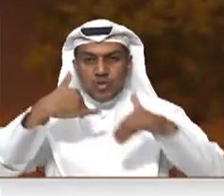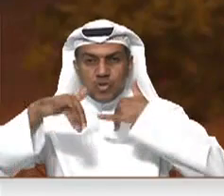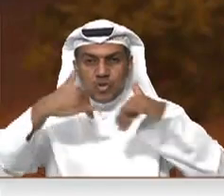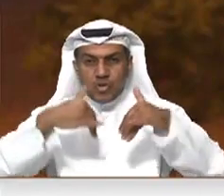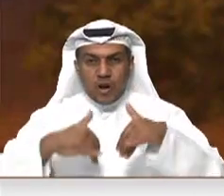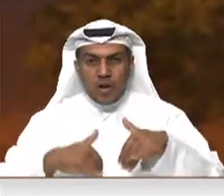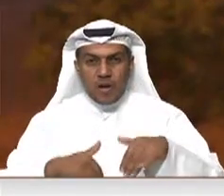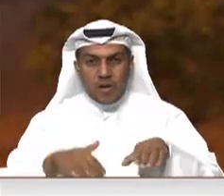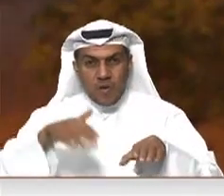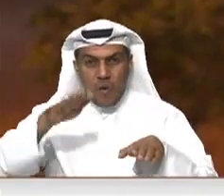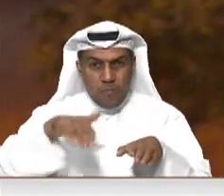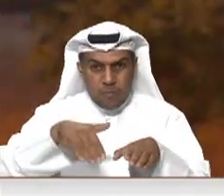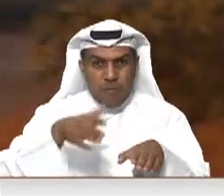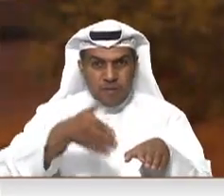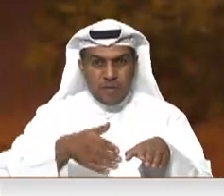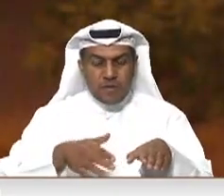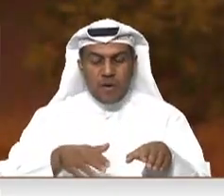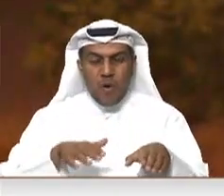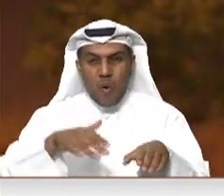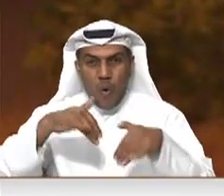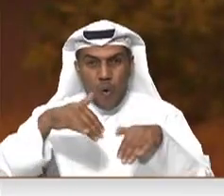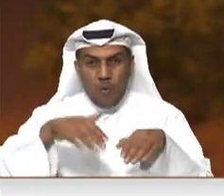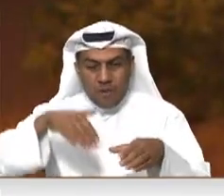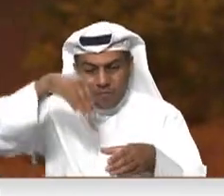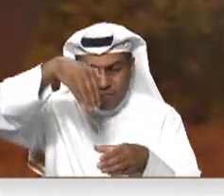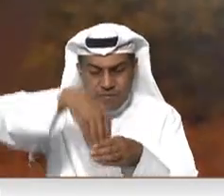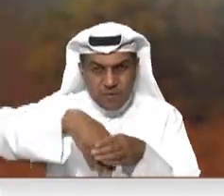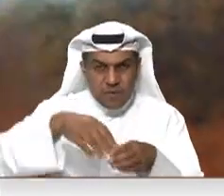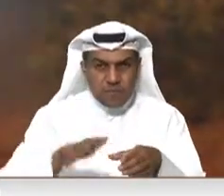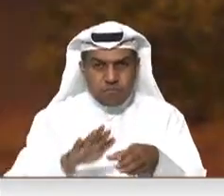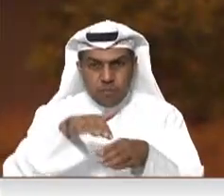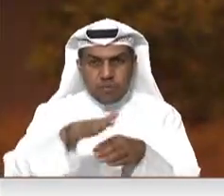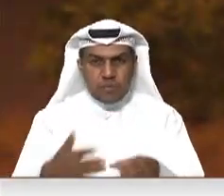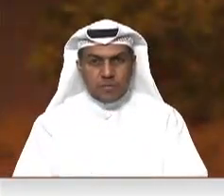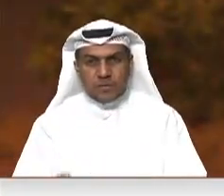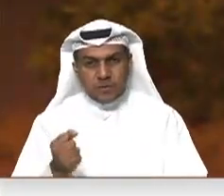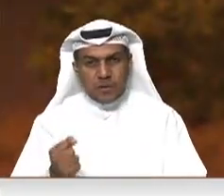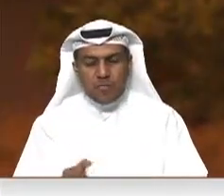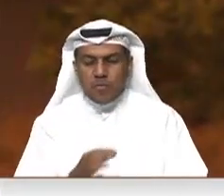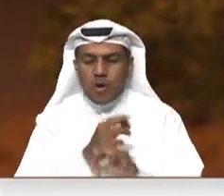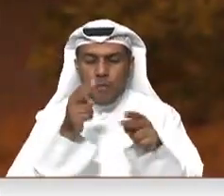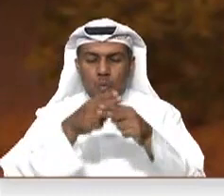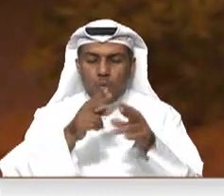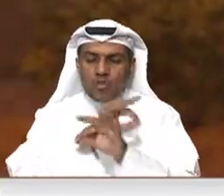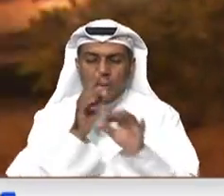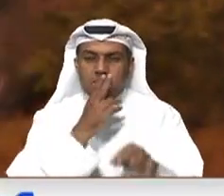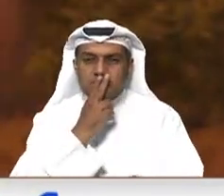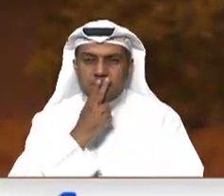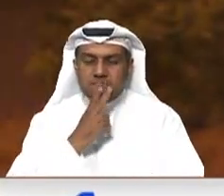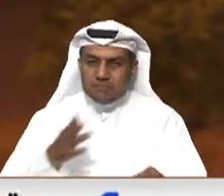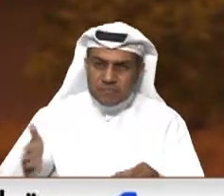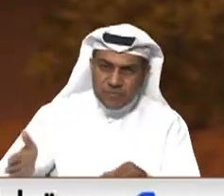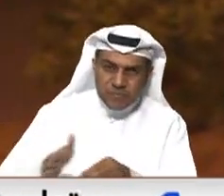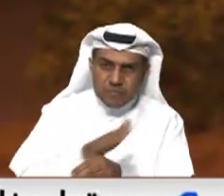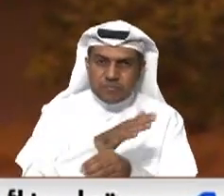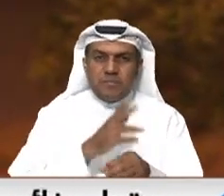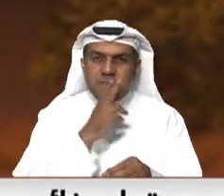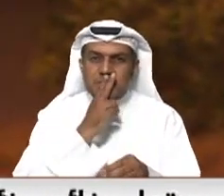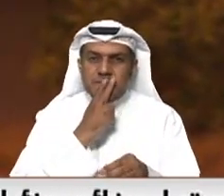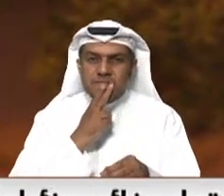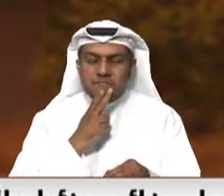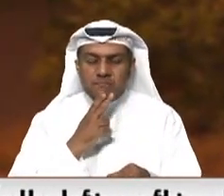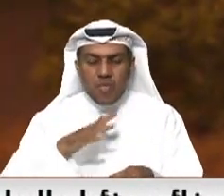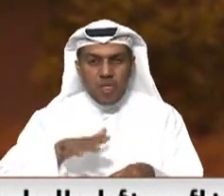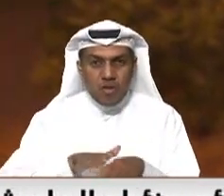والمتوسطة في جميع محافظة الكويت. تحديدا ماذا يجري في خلفنا في